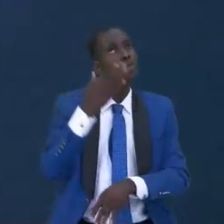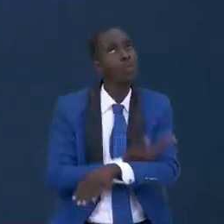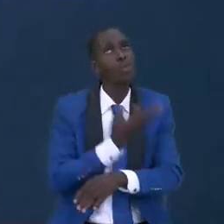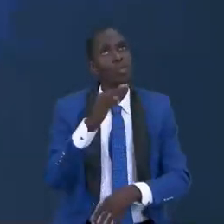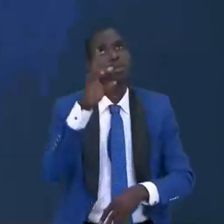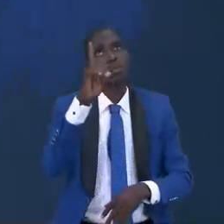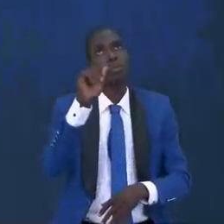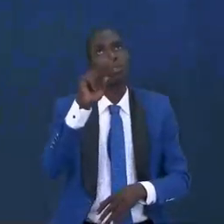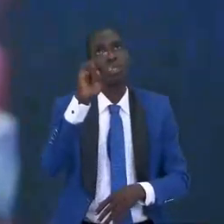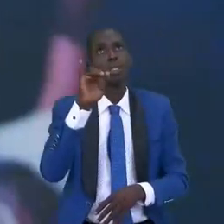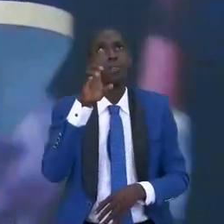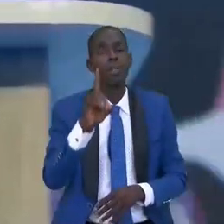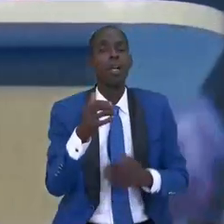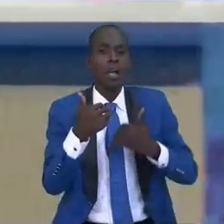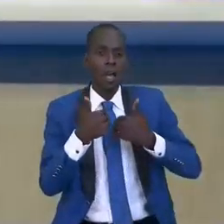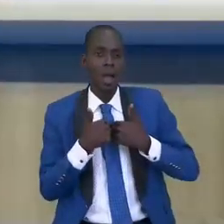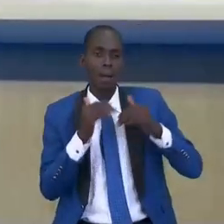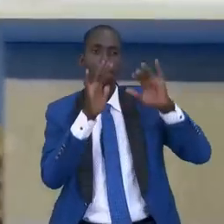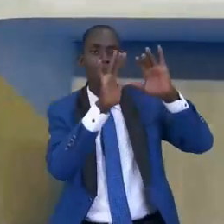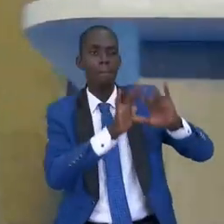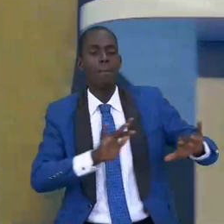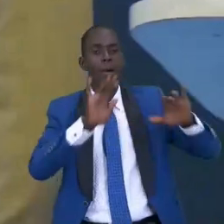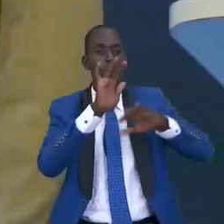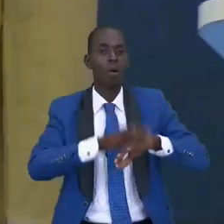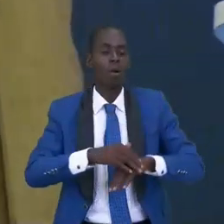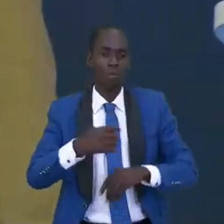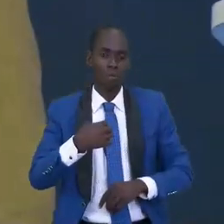aie pitié de moi.